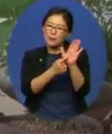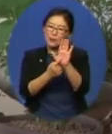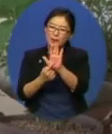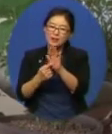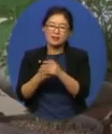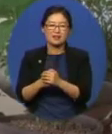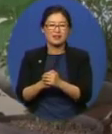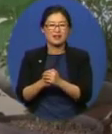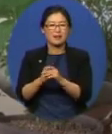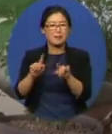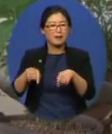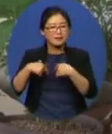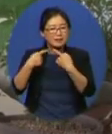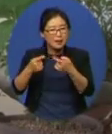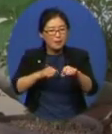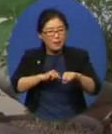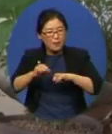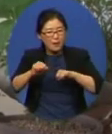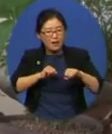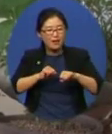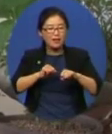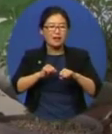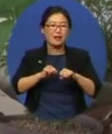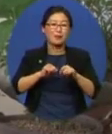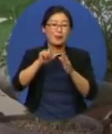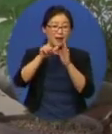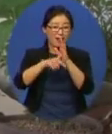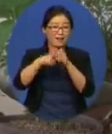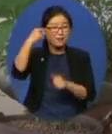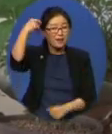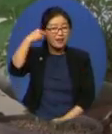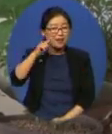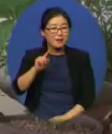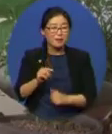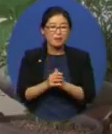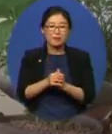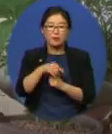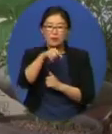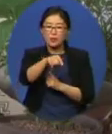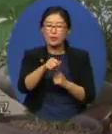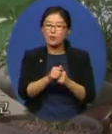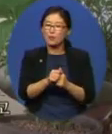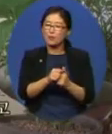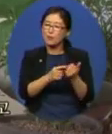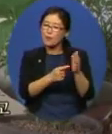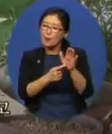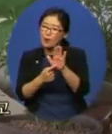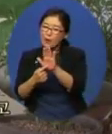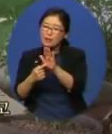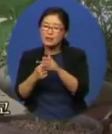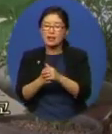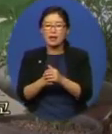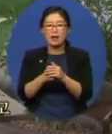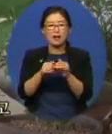참석을 하다 보니까 그 전시하시는 분들이 굉장히 층이 다양해요.